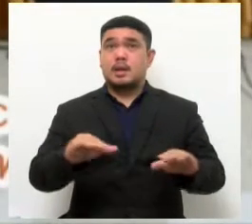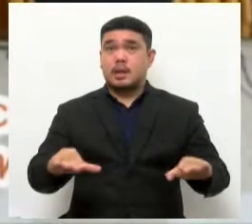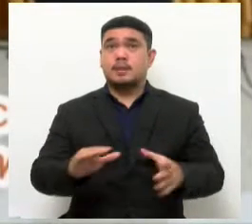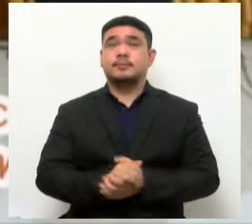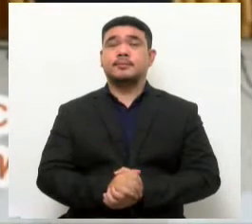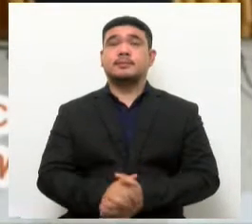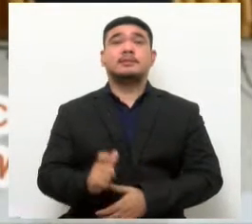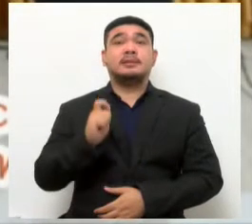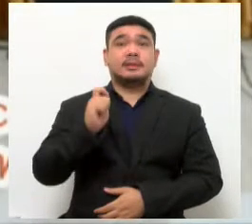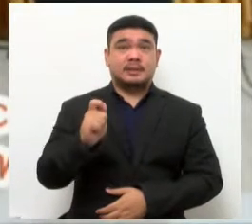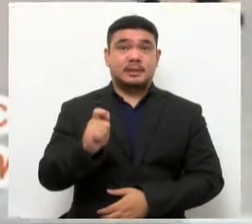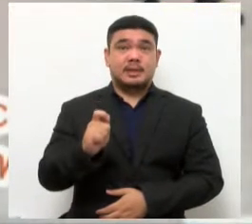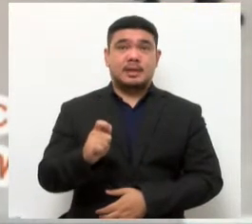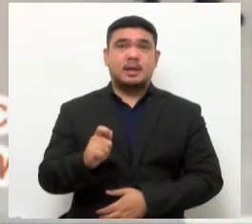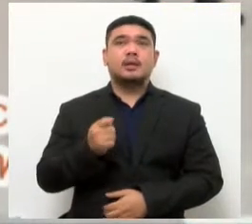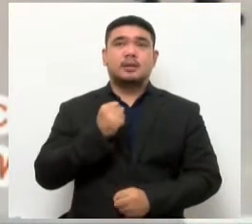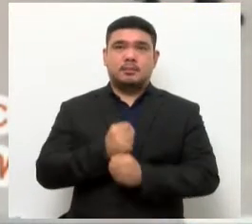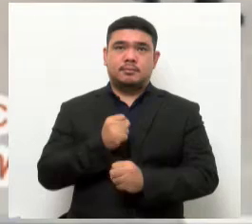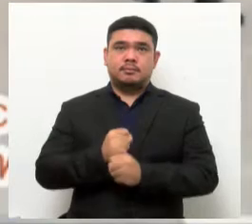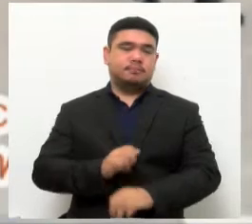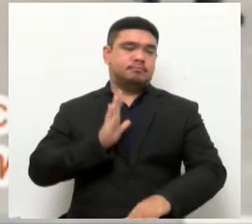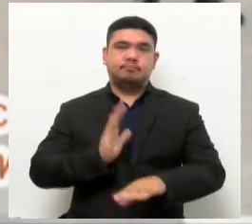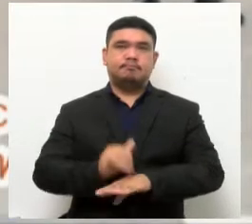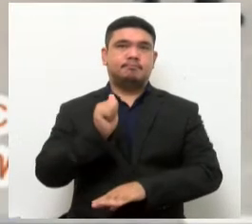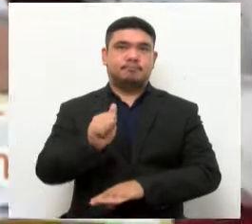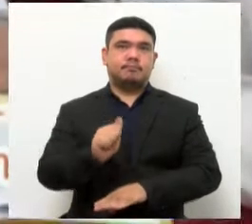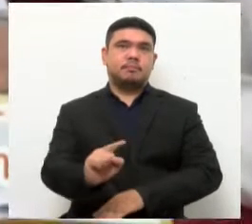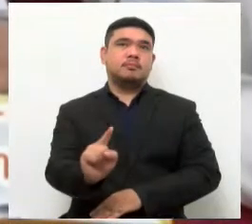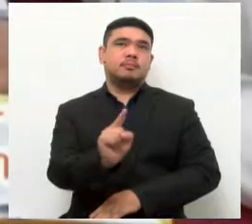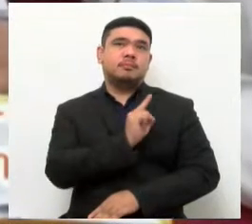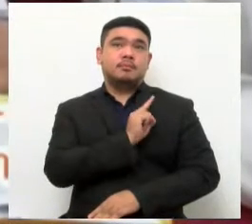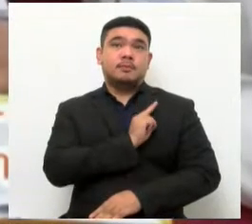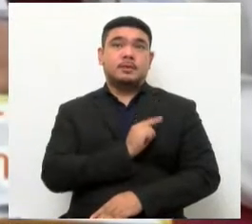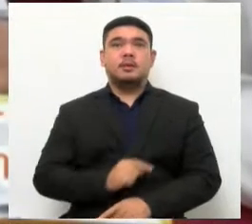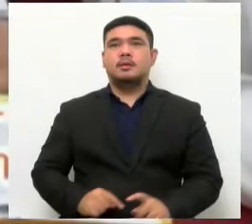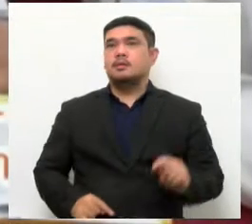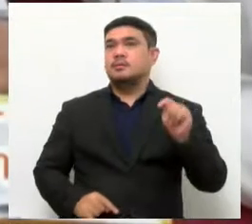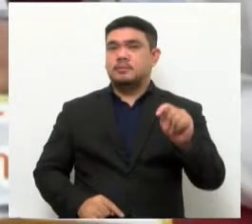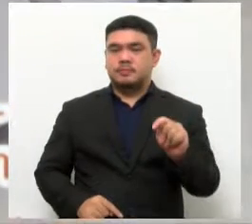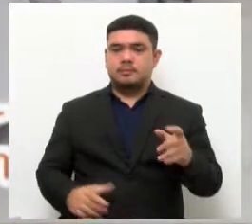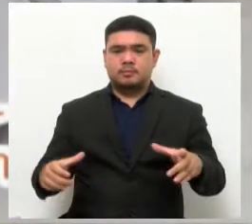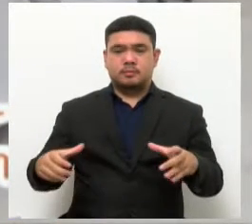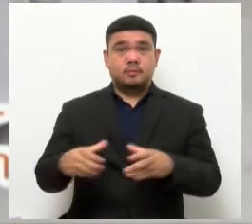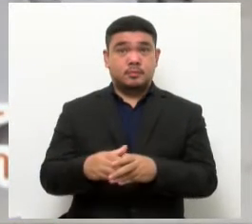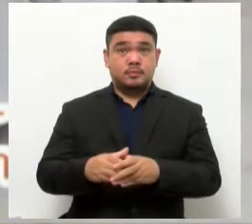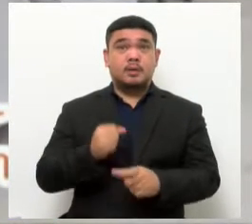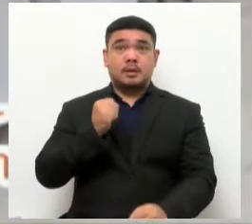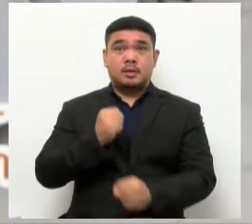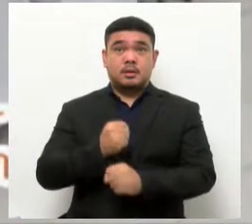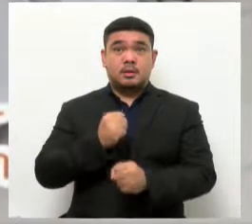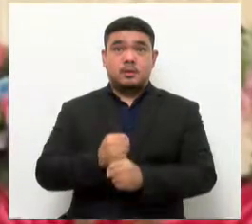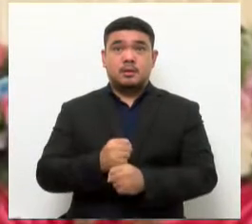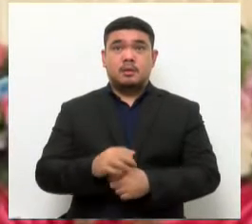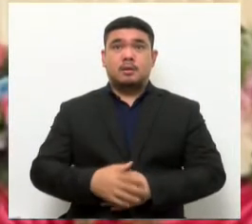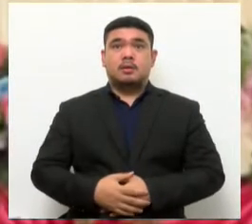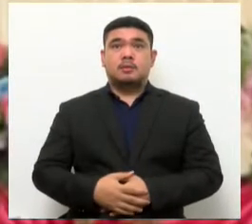A Accountability ทำงานอย่างมืออาชีพรับผิดชอบ T Teamwork ทีมงาน